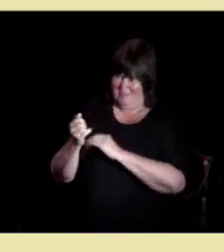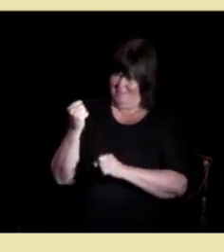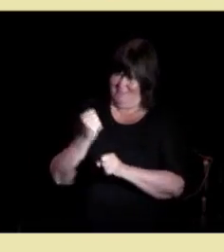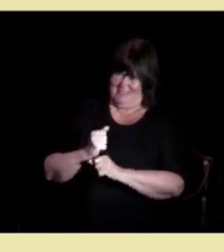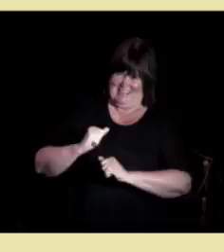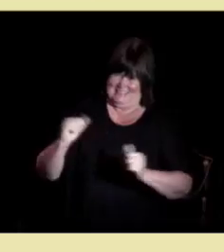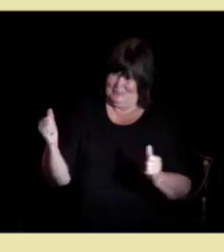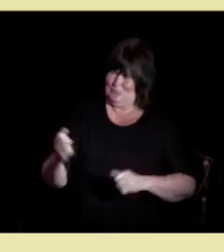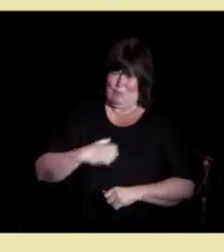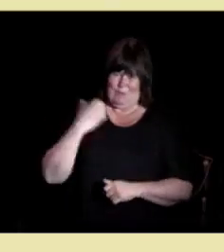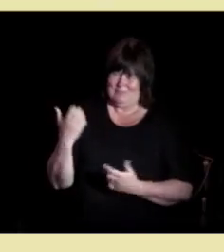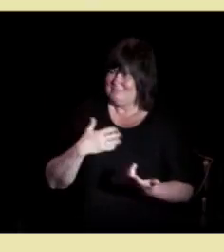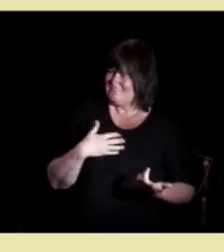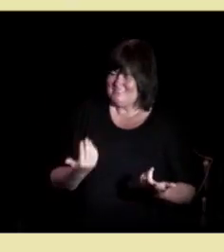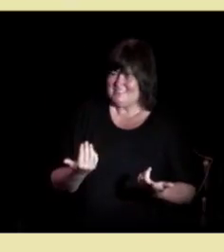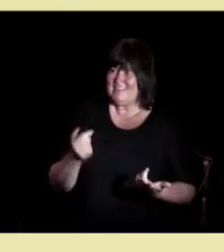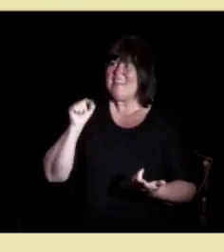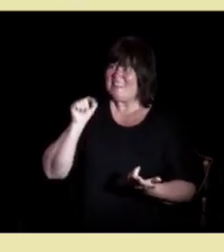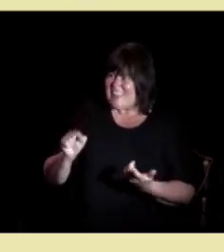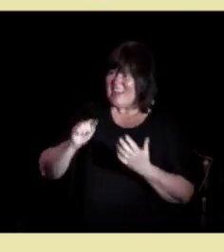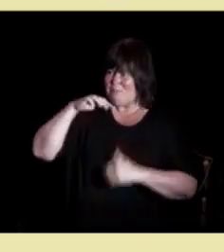mest spennende av alle sektorer.